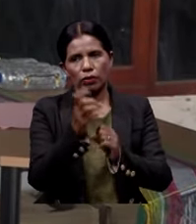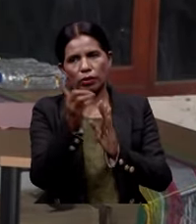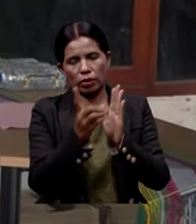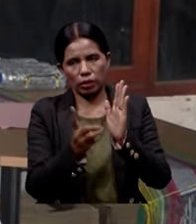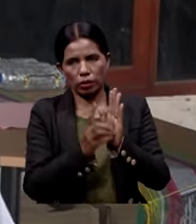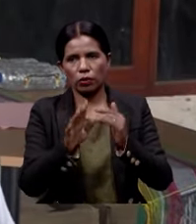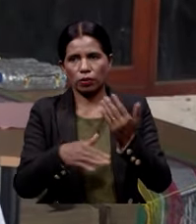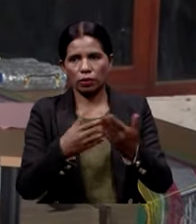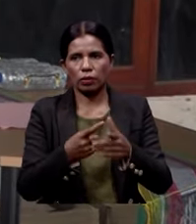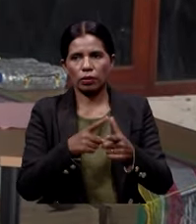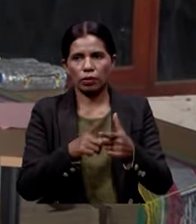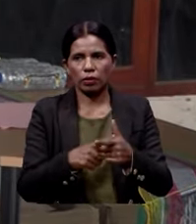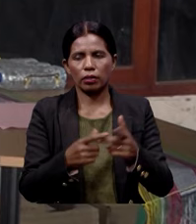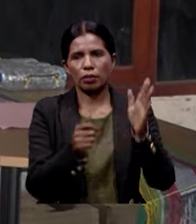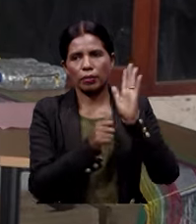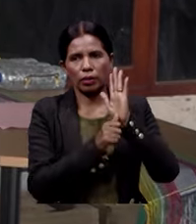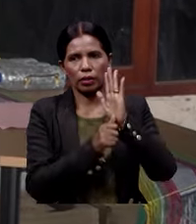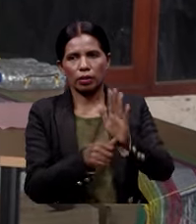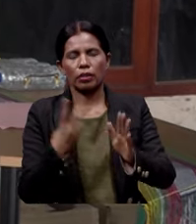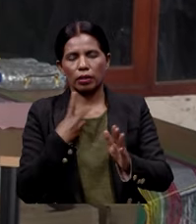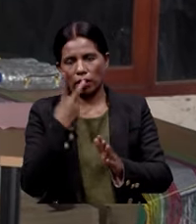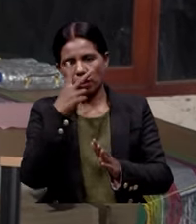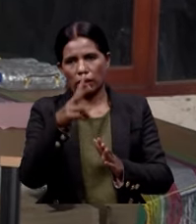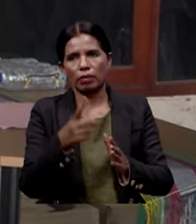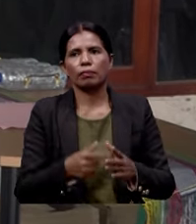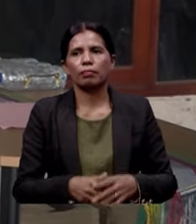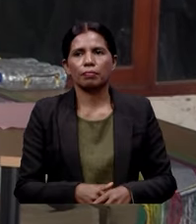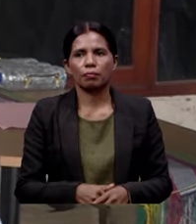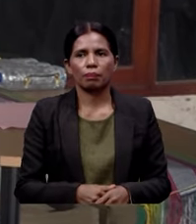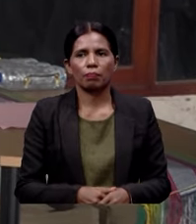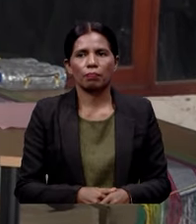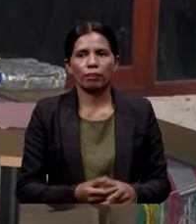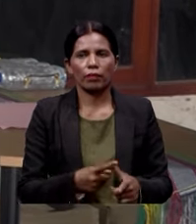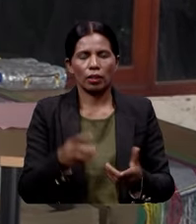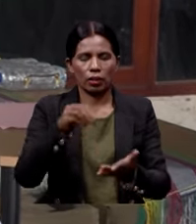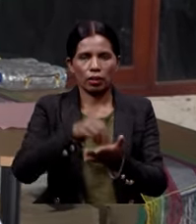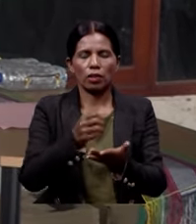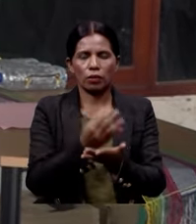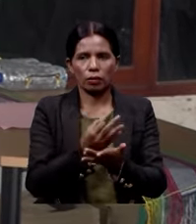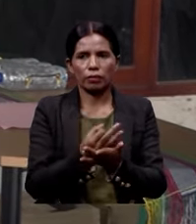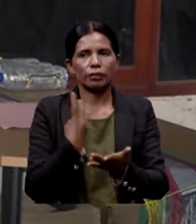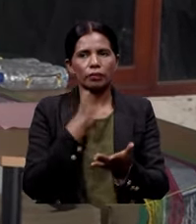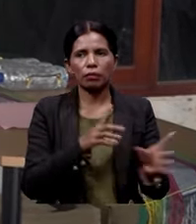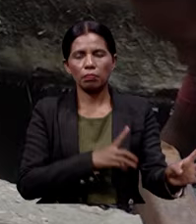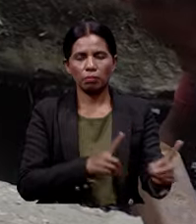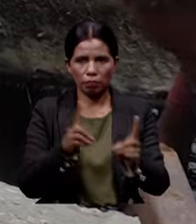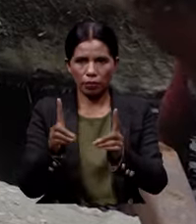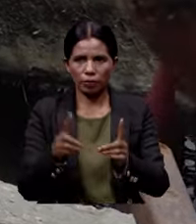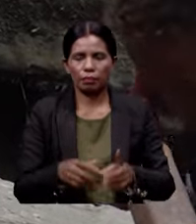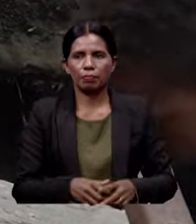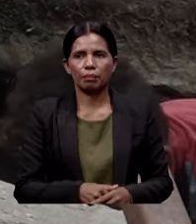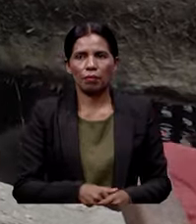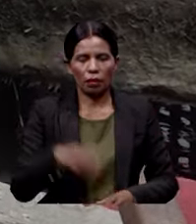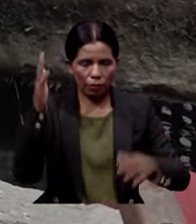sotu, depois ke sira apresenta foi ngita hare. Ita hare, ita tau orsamento e napa, ita implementa geras.